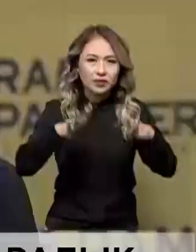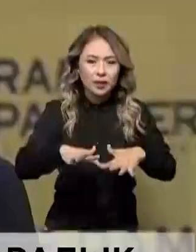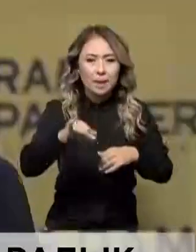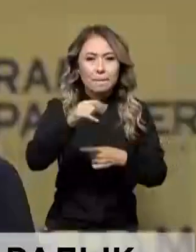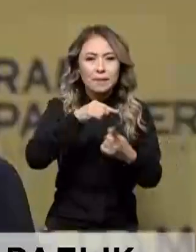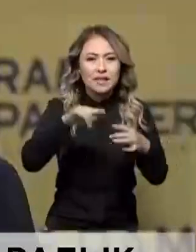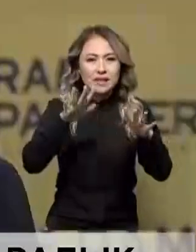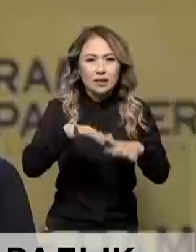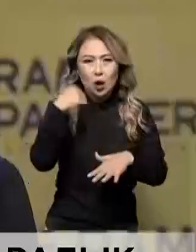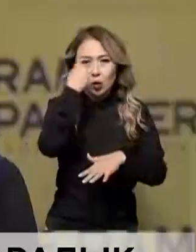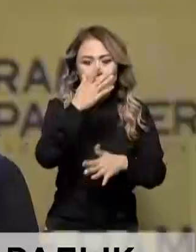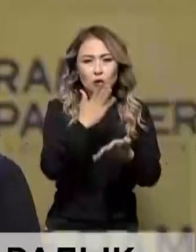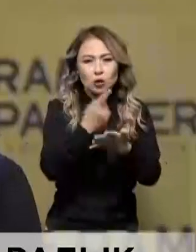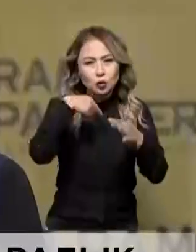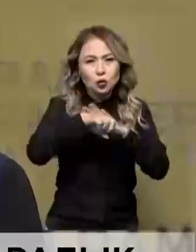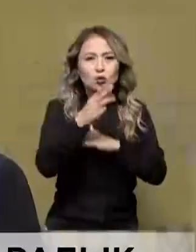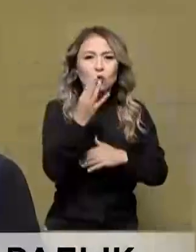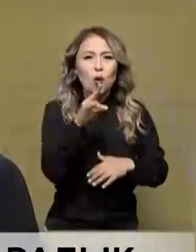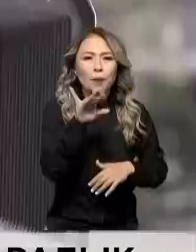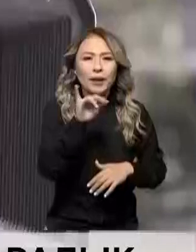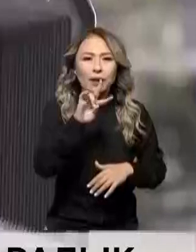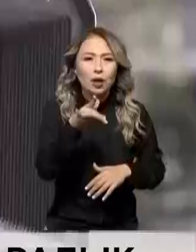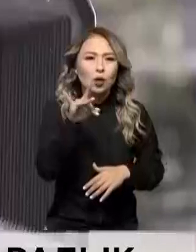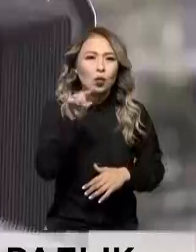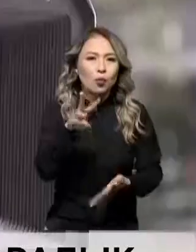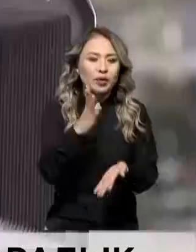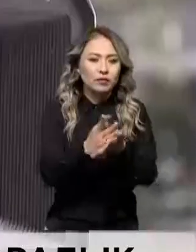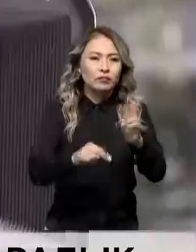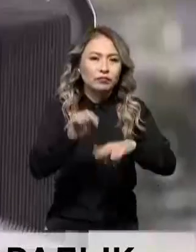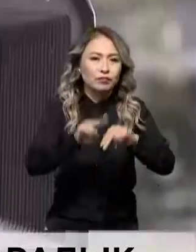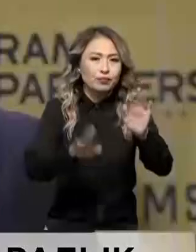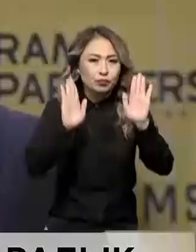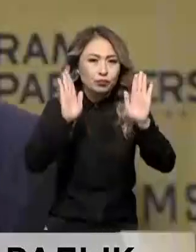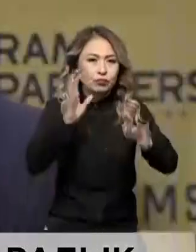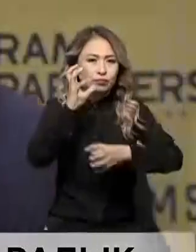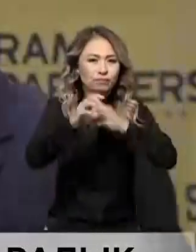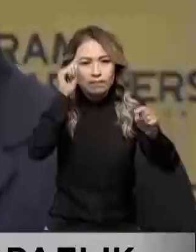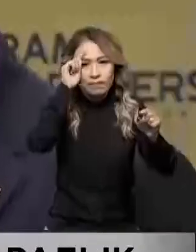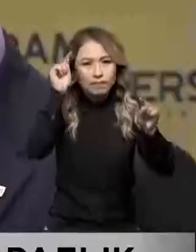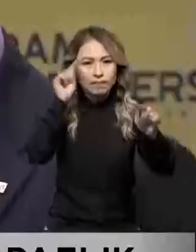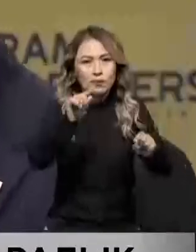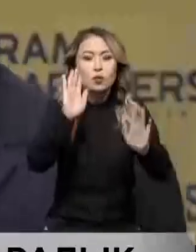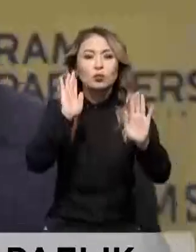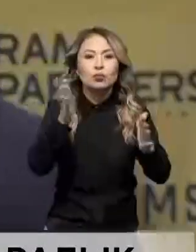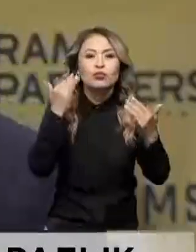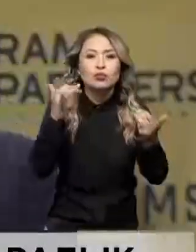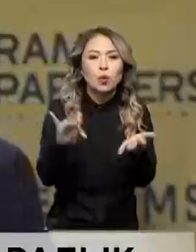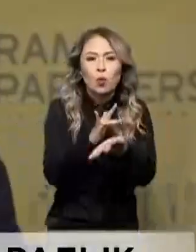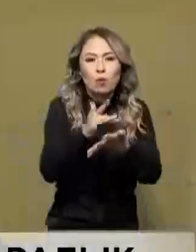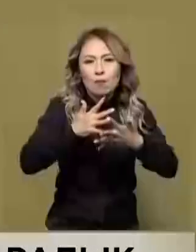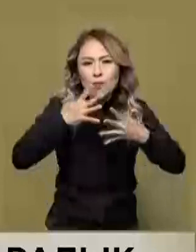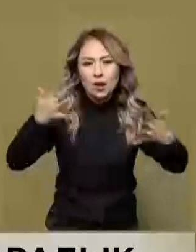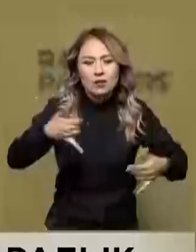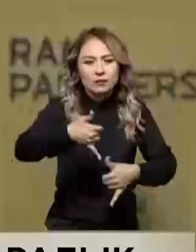тұрғын үй кешені әрі шопинг румы бар Алматы парк ғимаратын салуды бастаймыз. Бұл кешенге халықаралық танымал брендтерде келеді. Қаладағы ең үлкен әрі